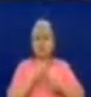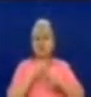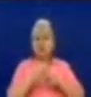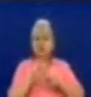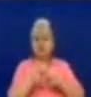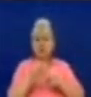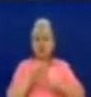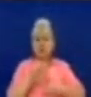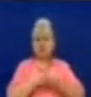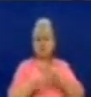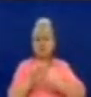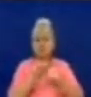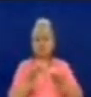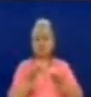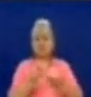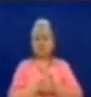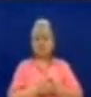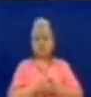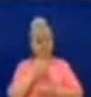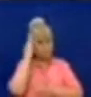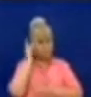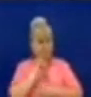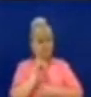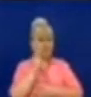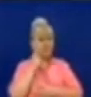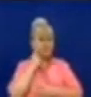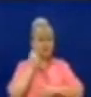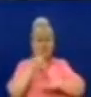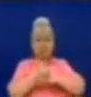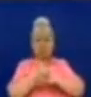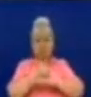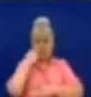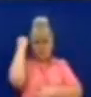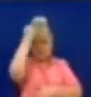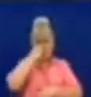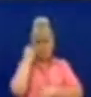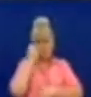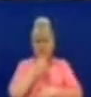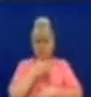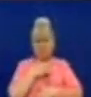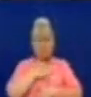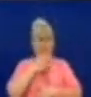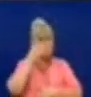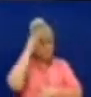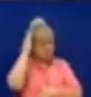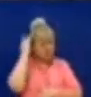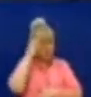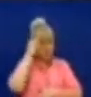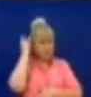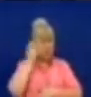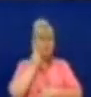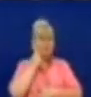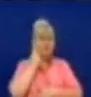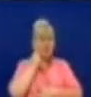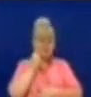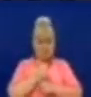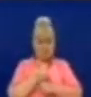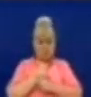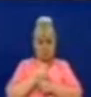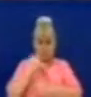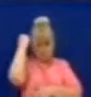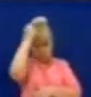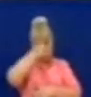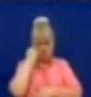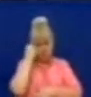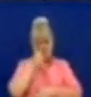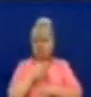ishte preokupimi jon, e veçanërisht preokupimi i Bankës Qendrore të Kosovës. E jo në ato të brengosmi ne nëse bankat që operojnë në Kosovë po kanë profit të